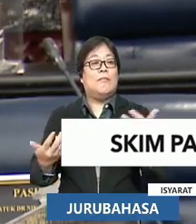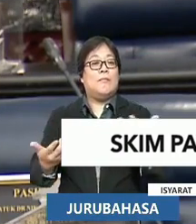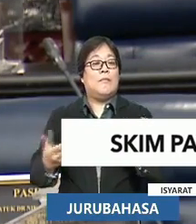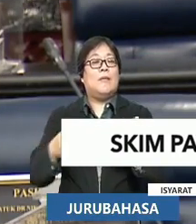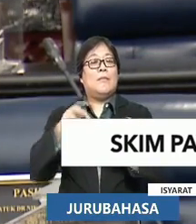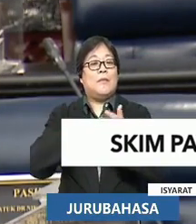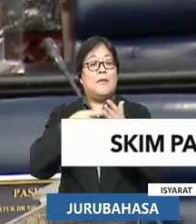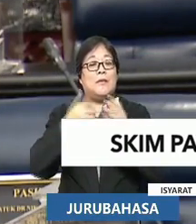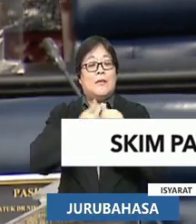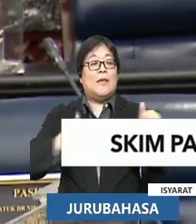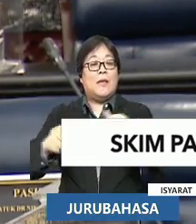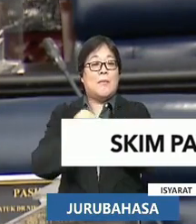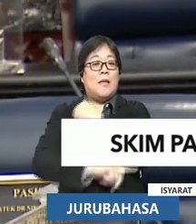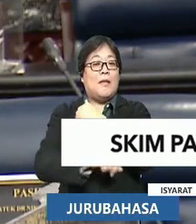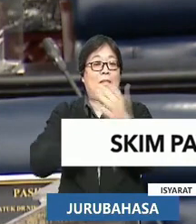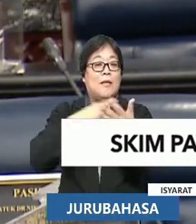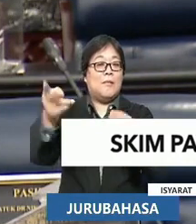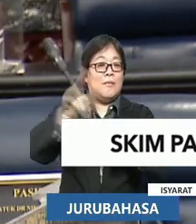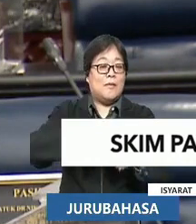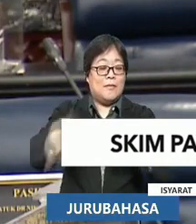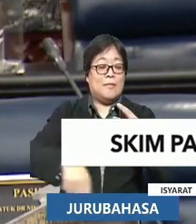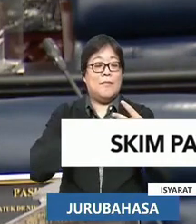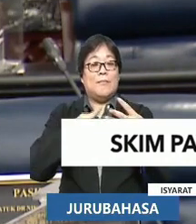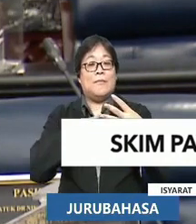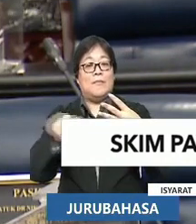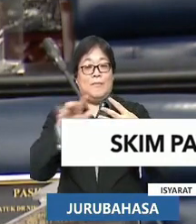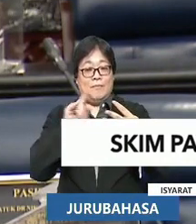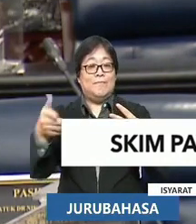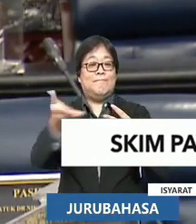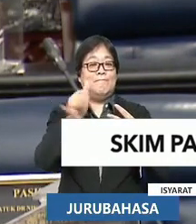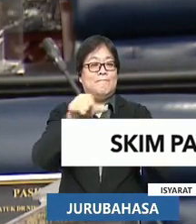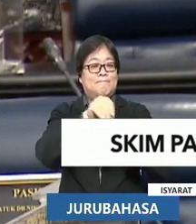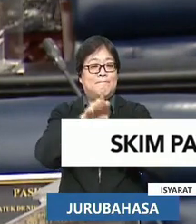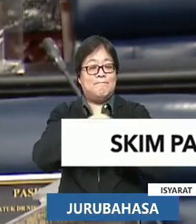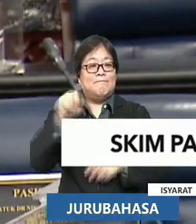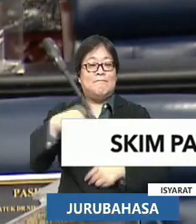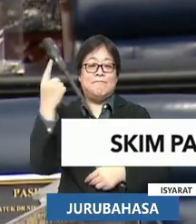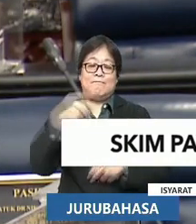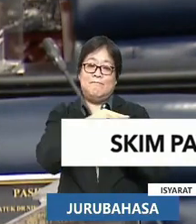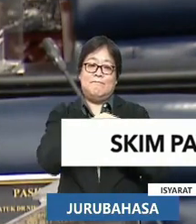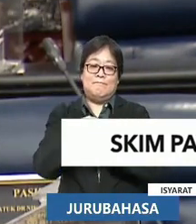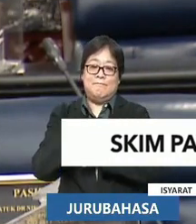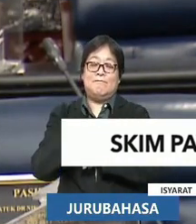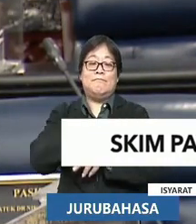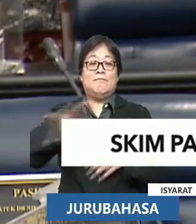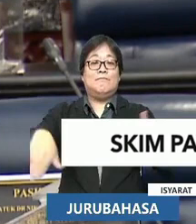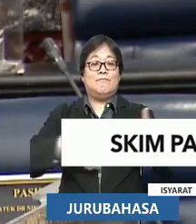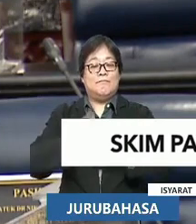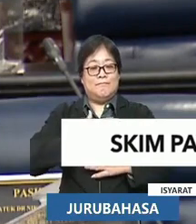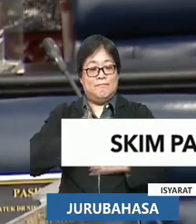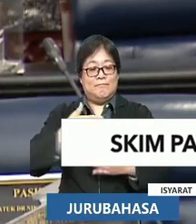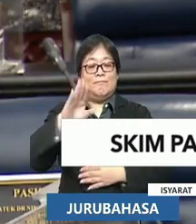khas penalti dan akhir sekali orang-orang maju dinasihatkan supaya sentiasa memantau semua